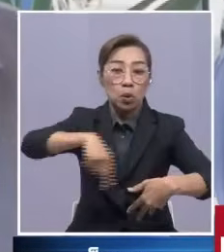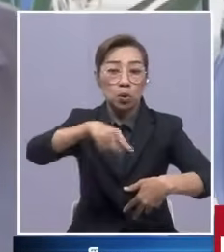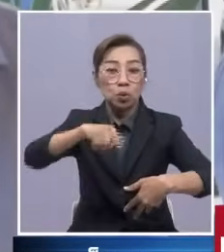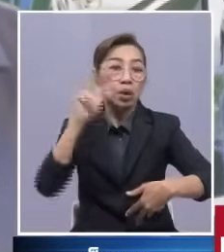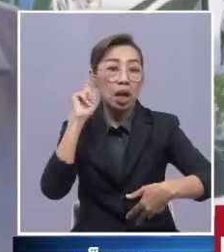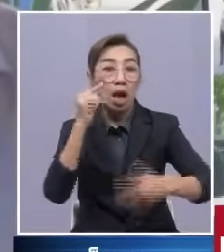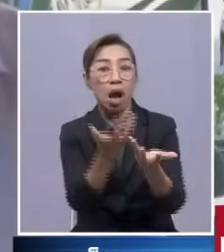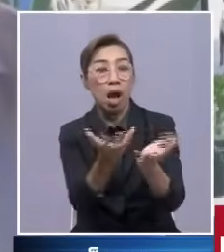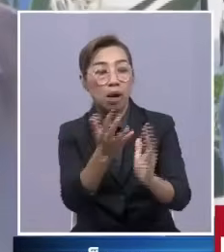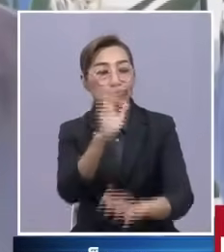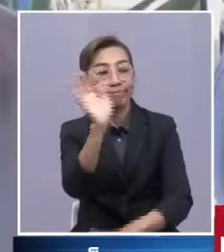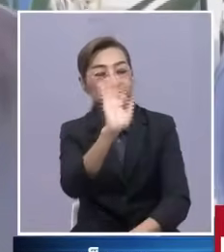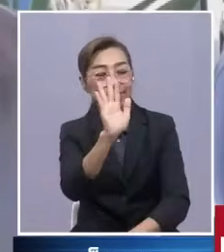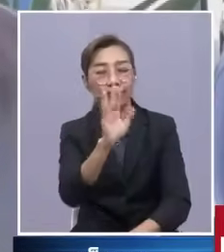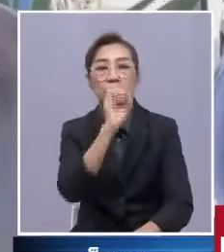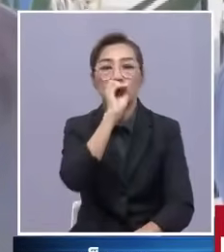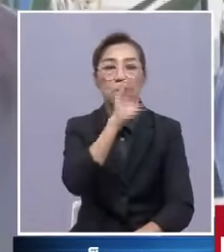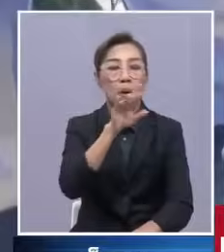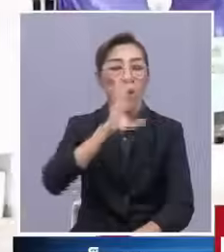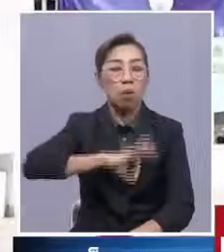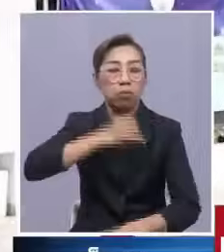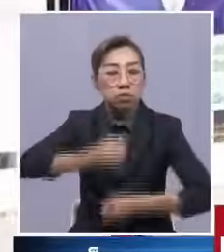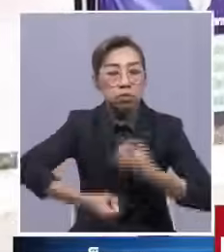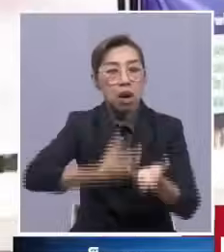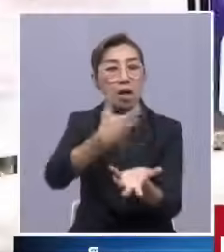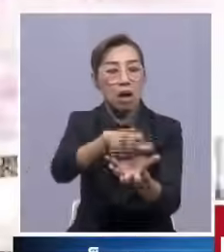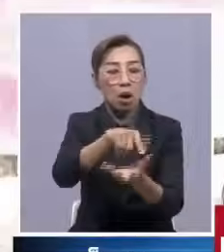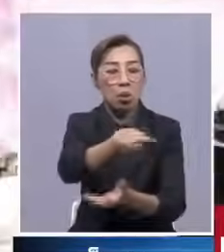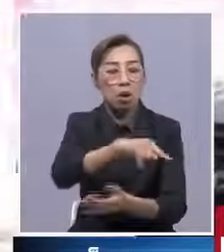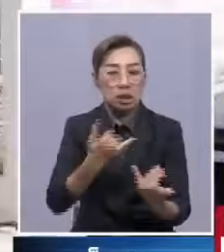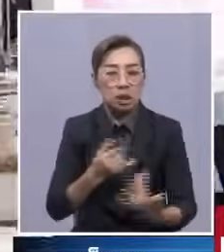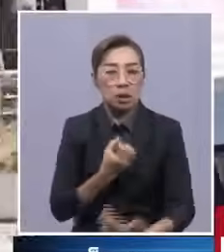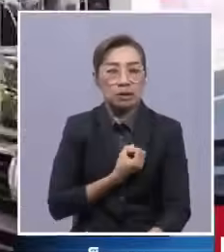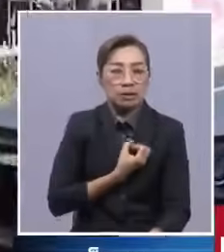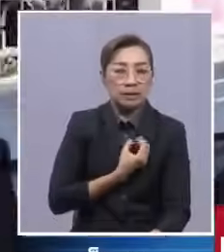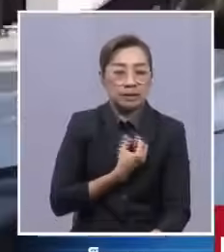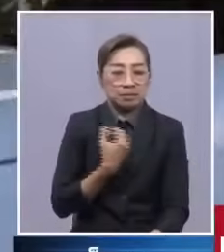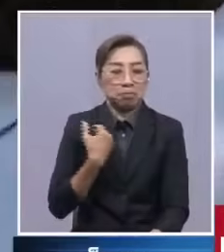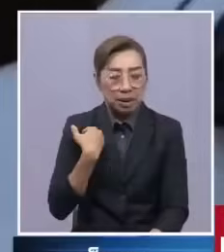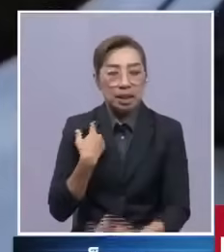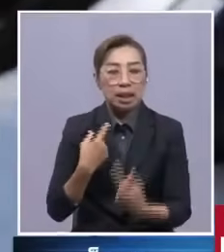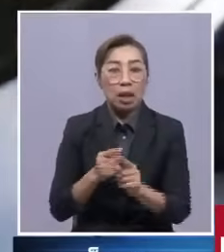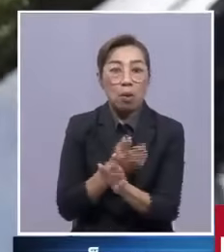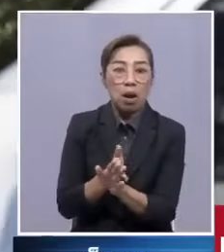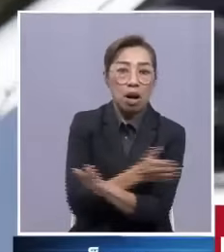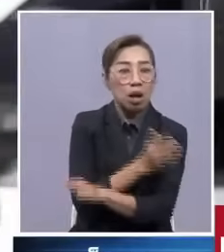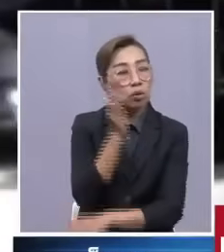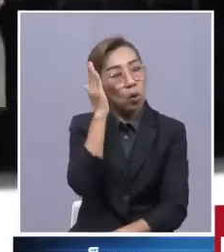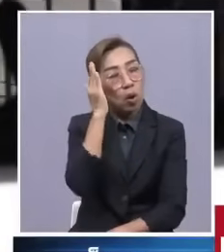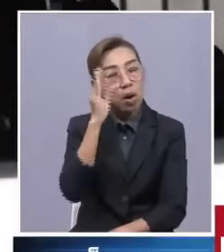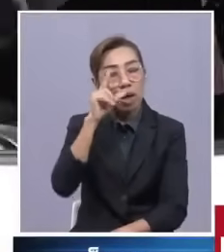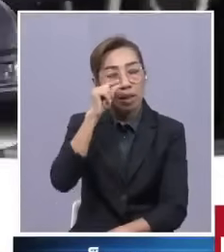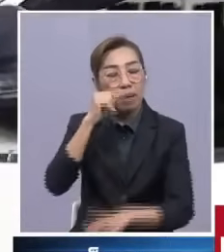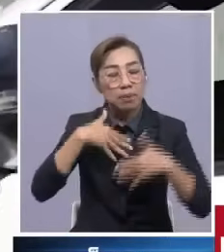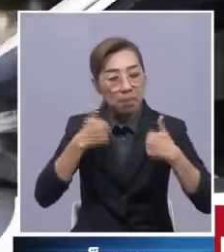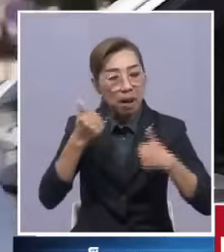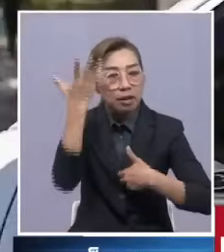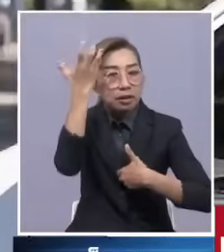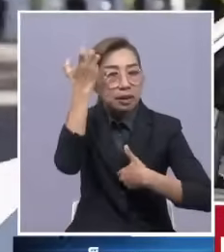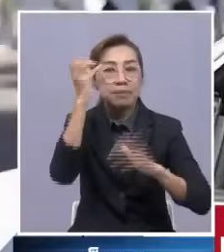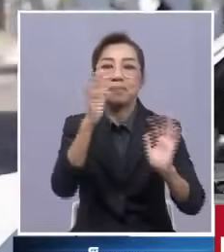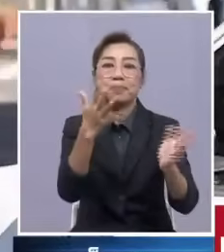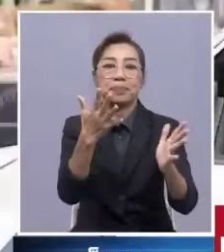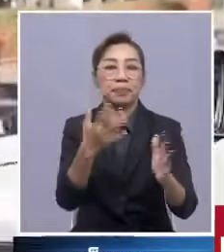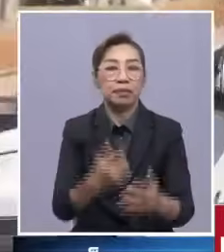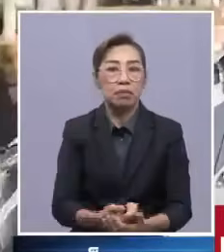สื่อมวลชนนะครับพร้อมกับเปิดเผยความรู้สึกก่อนหน้านี้ว่าตื่นเต้นนะครับแต่ก็หลับสบายดีครับและไม่มีความกังวลใจใ